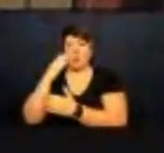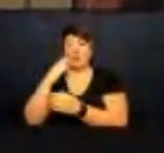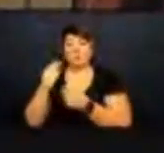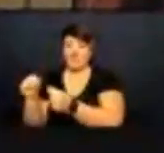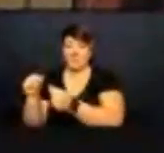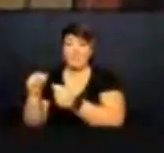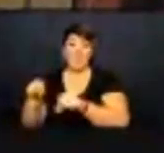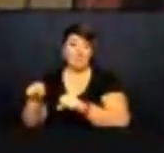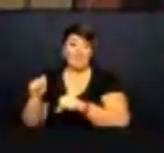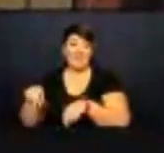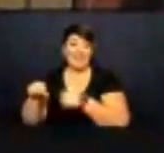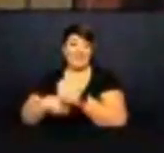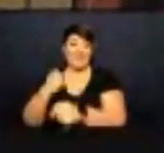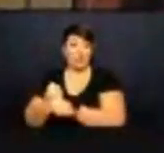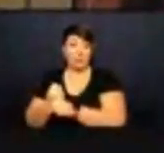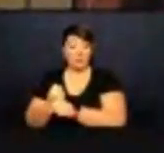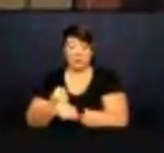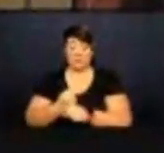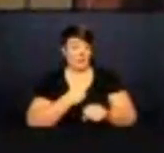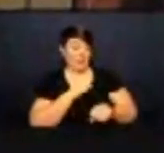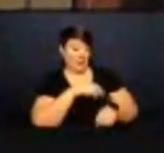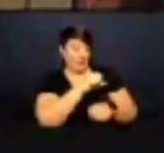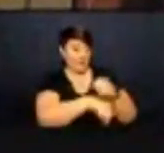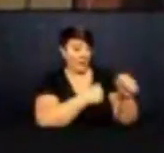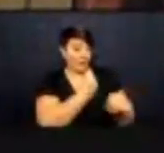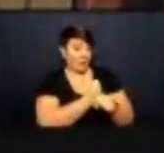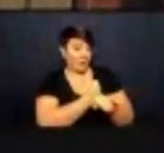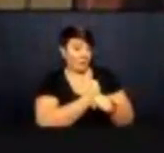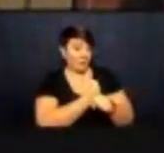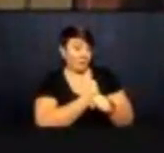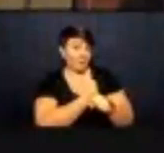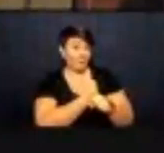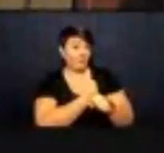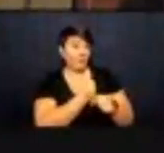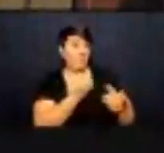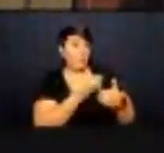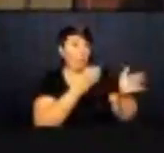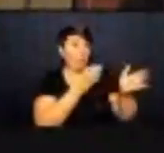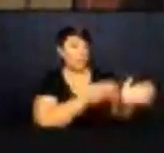kazi pamoja na wasanifu majengo.